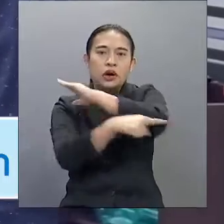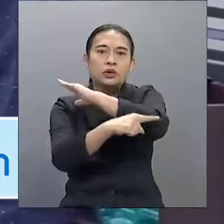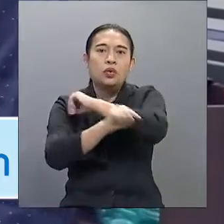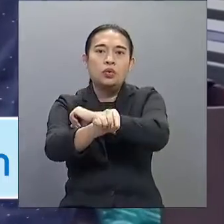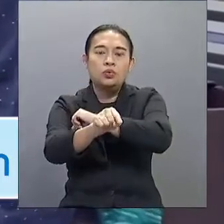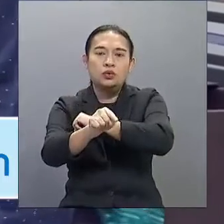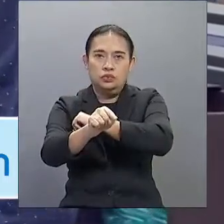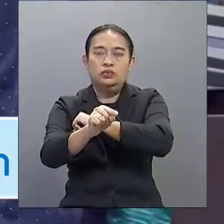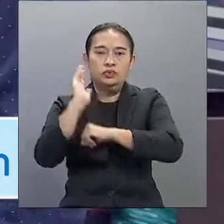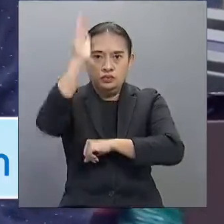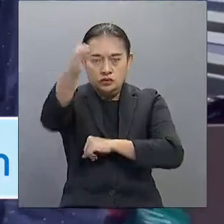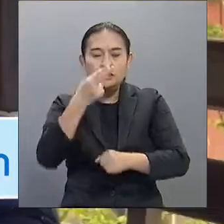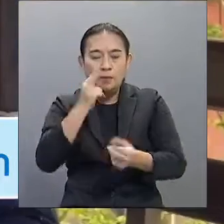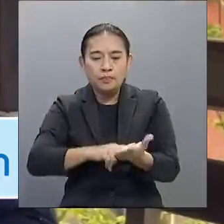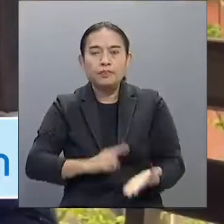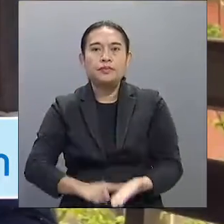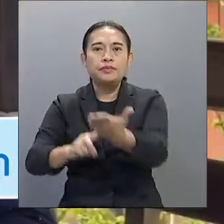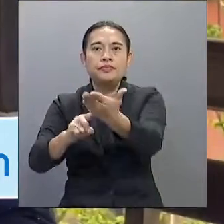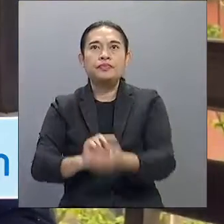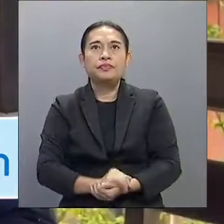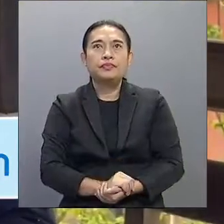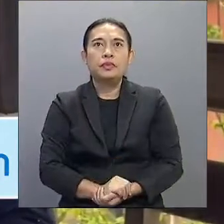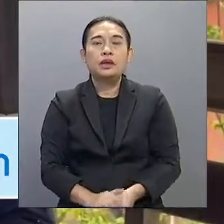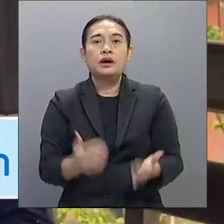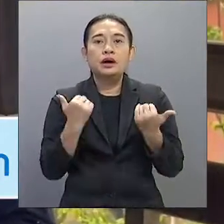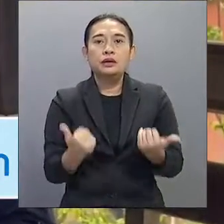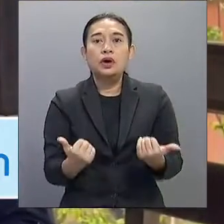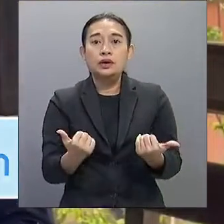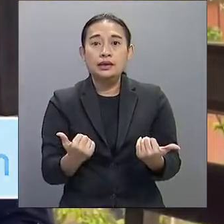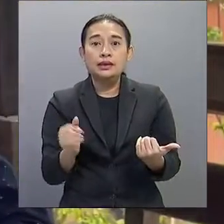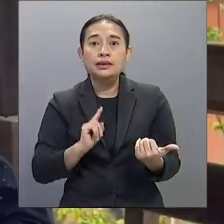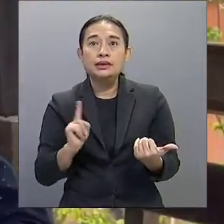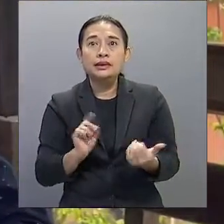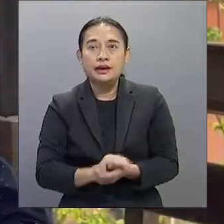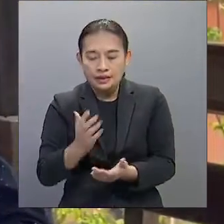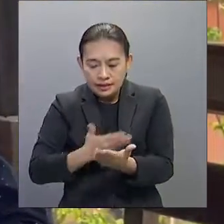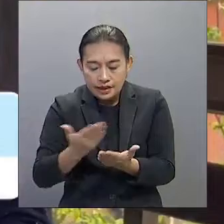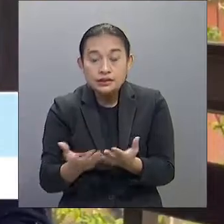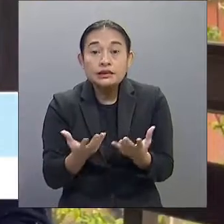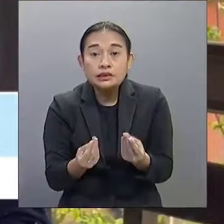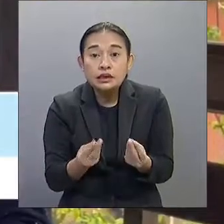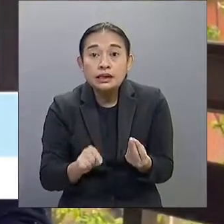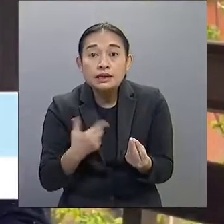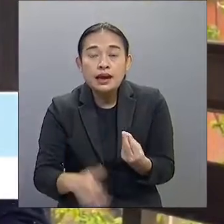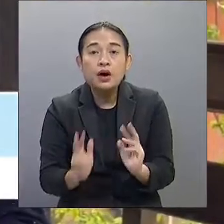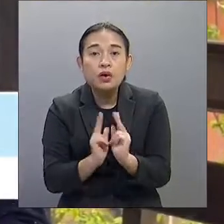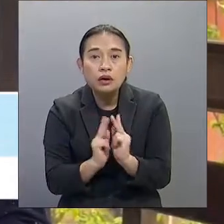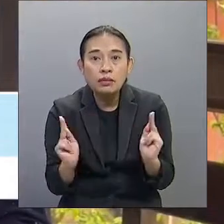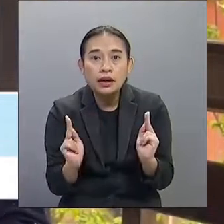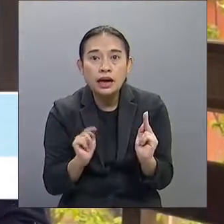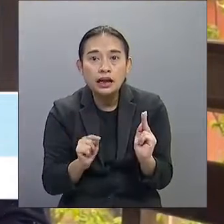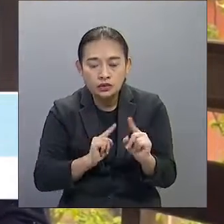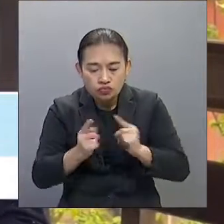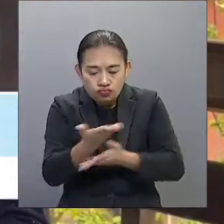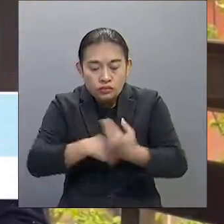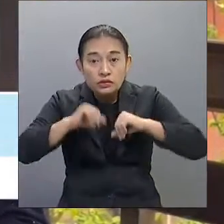่อไปเละค่ะตอนนี้ เมื่อจัซ้อี่ดนแล้วและการณะกรมการมีมะติกลบ